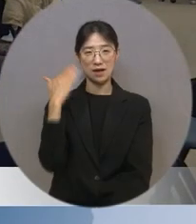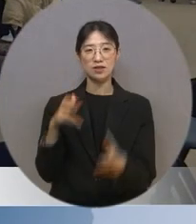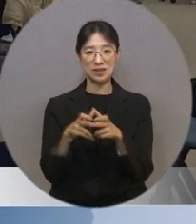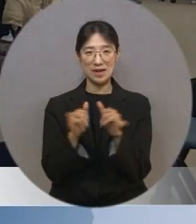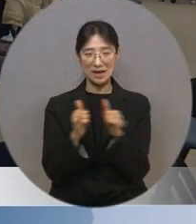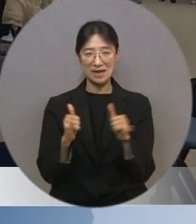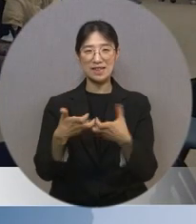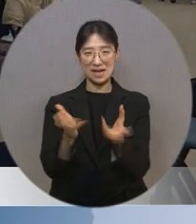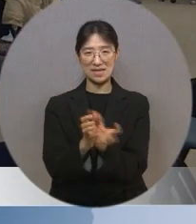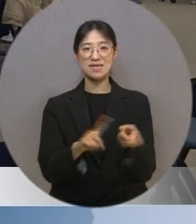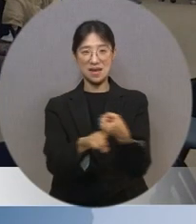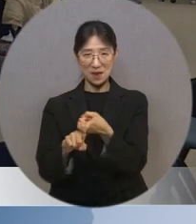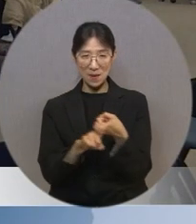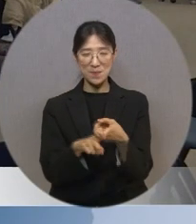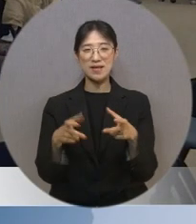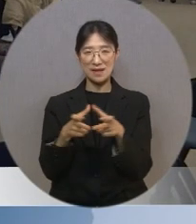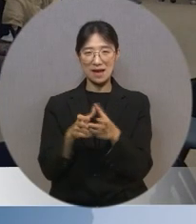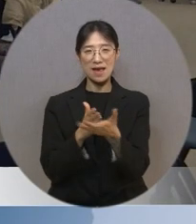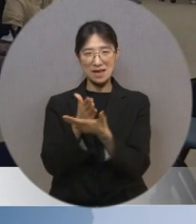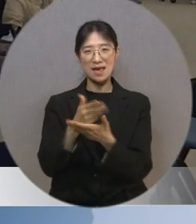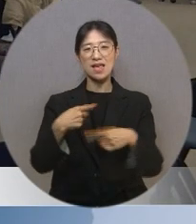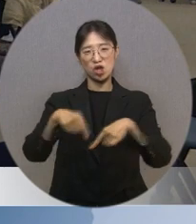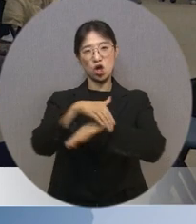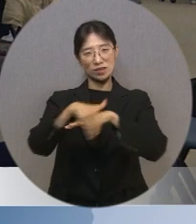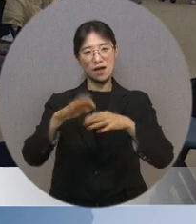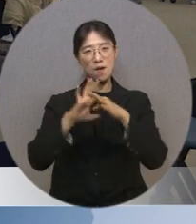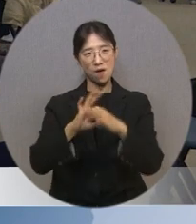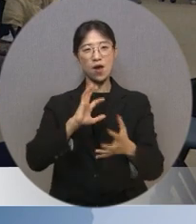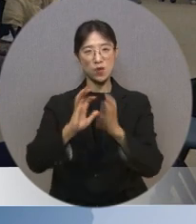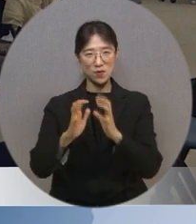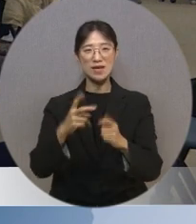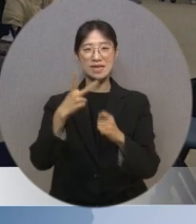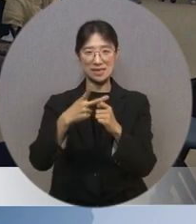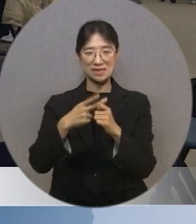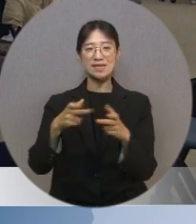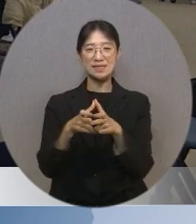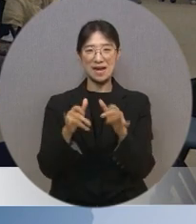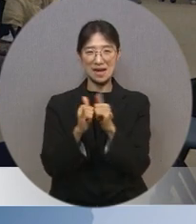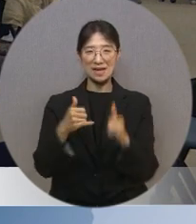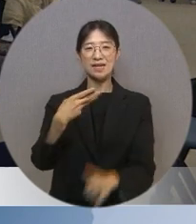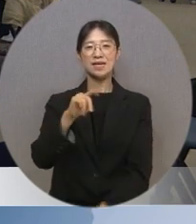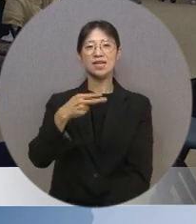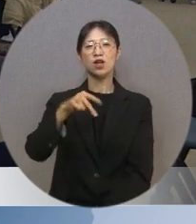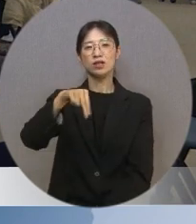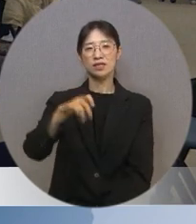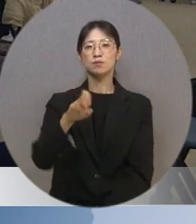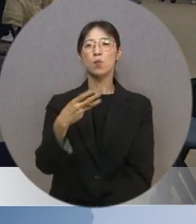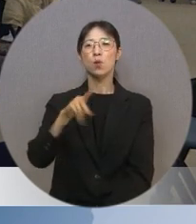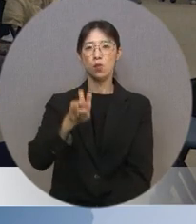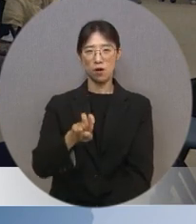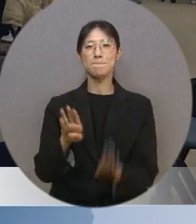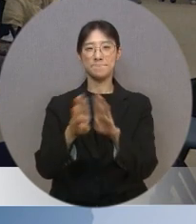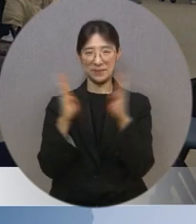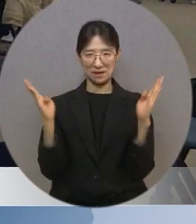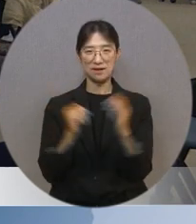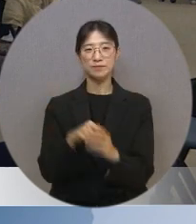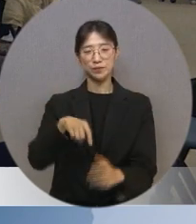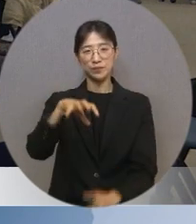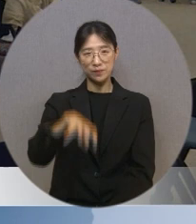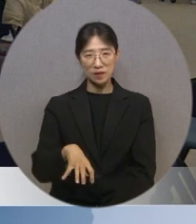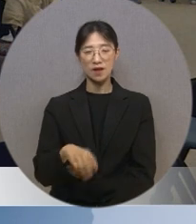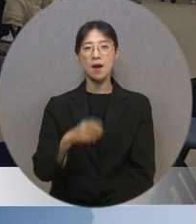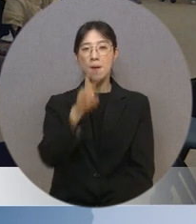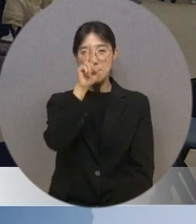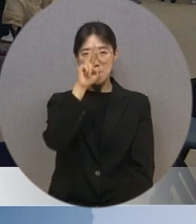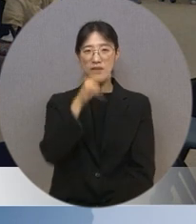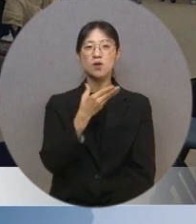한국장애인단체 총연맹이 장애계 정책에 대해 논의하는 제2차 장애인 리더스 포럼을 열었습니다. 이곳에는